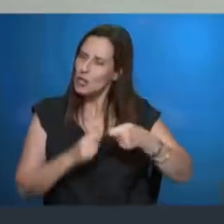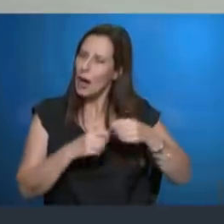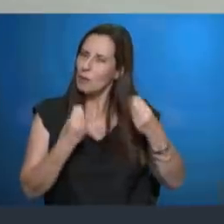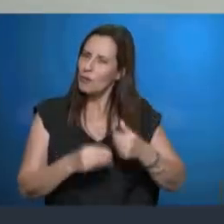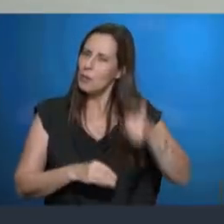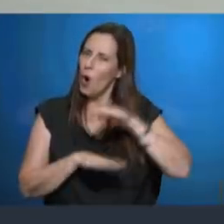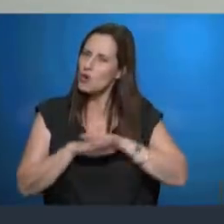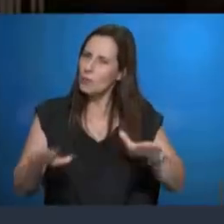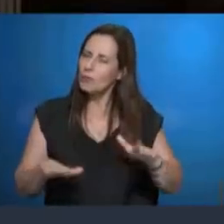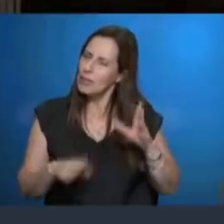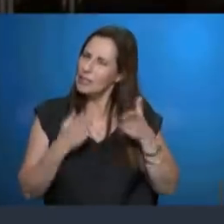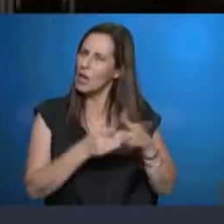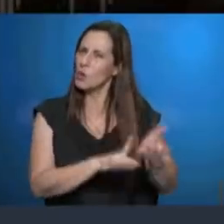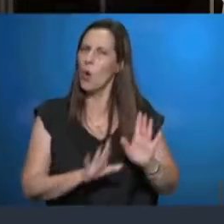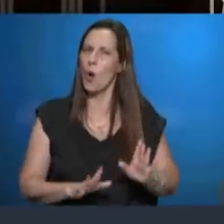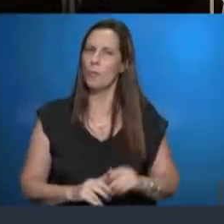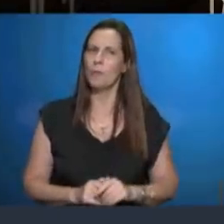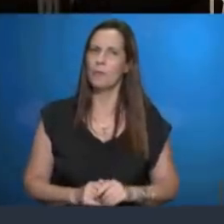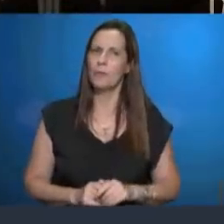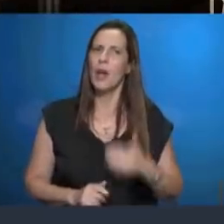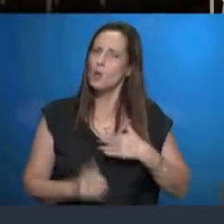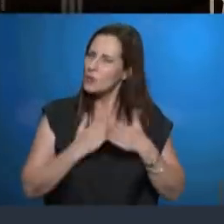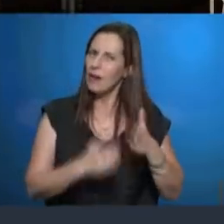ראש המועצה לא יזיקו לו. מי זה מעשית שלך שם? קוראים לך. לא, אני